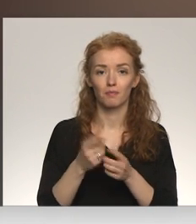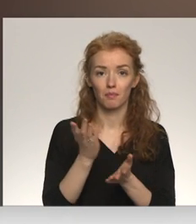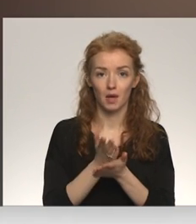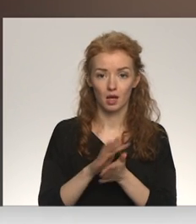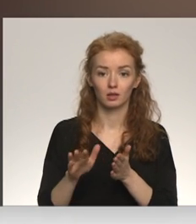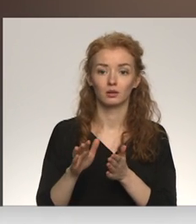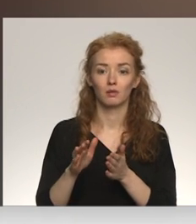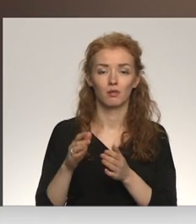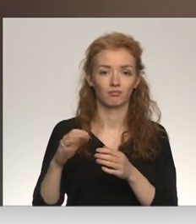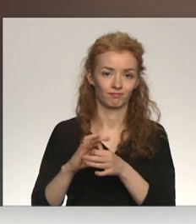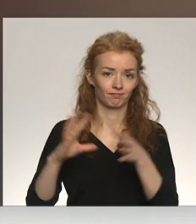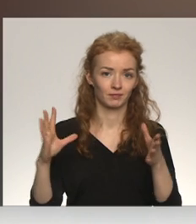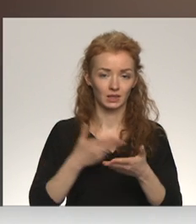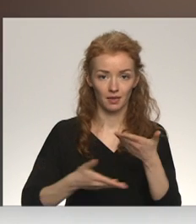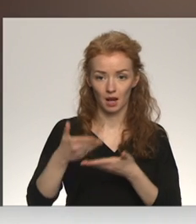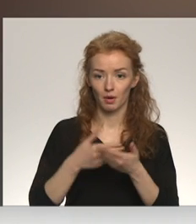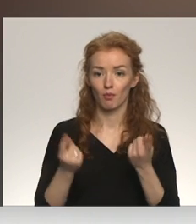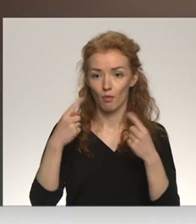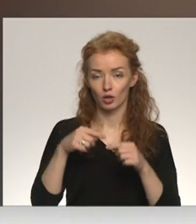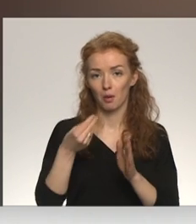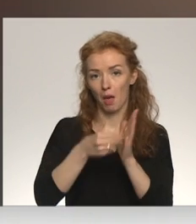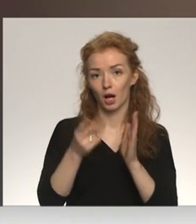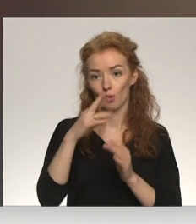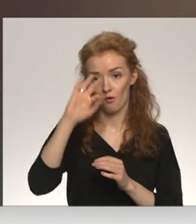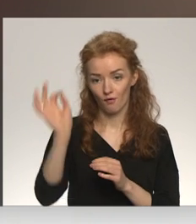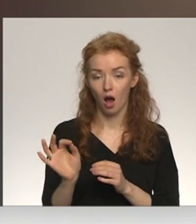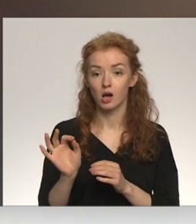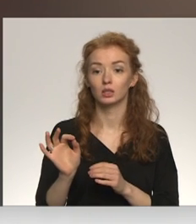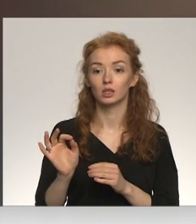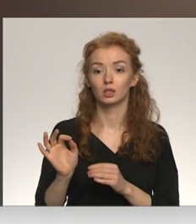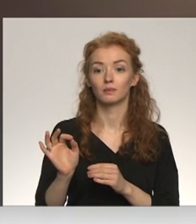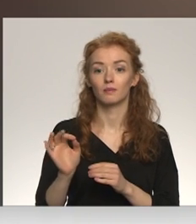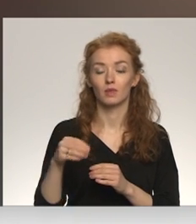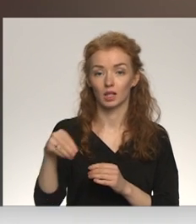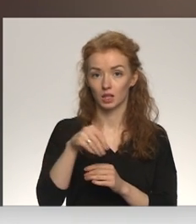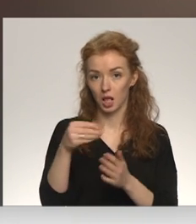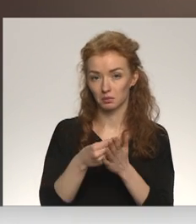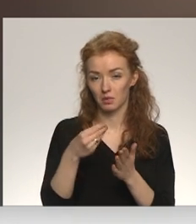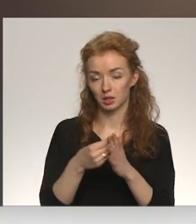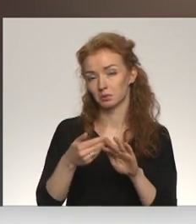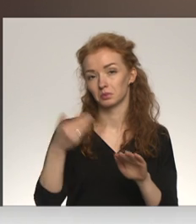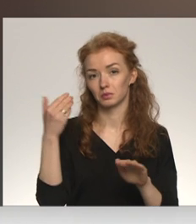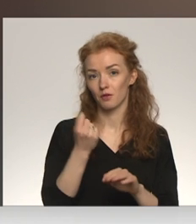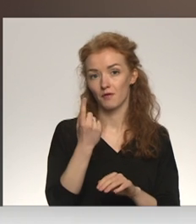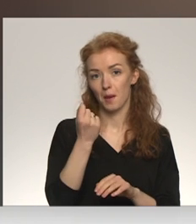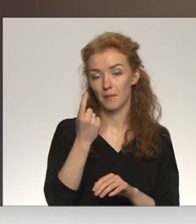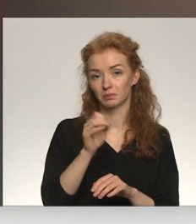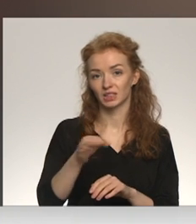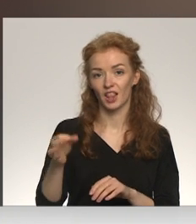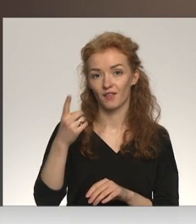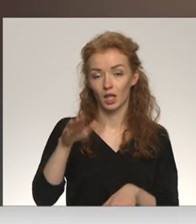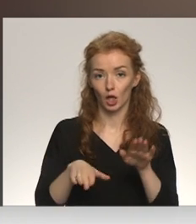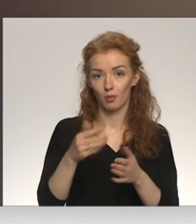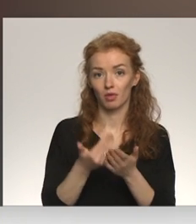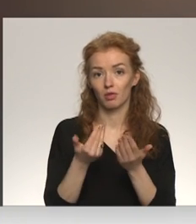esam pārtraukuši viņiem sadarbību. Šobrīd mēs pērkam no Vācijas. Sāls maksāja pirms tam 11 centi kilogramā,